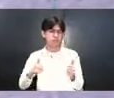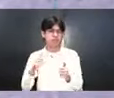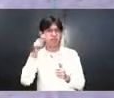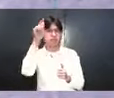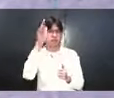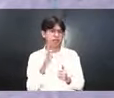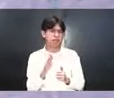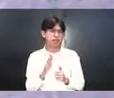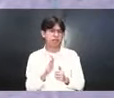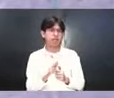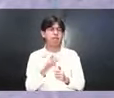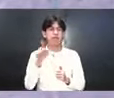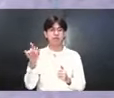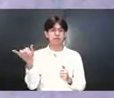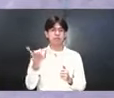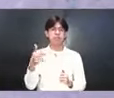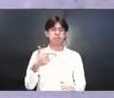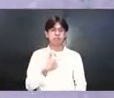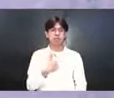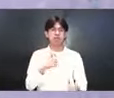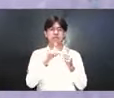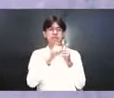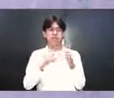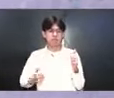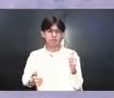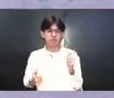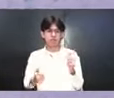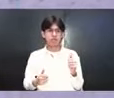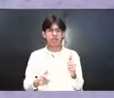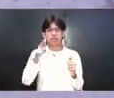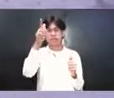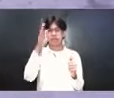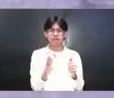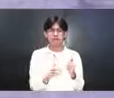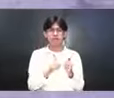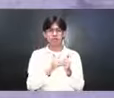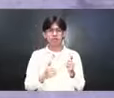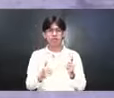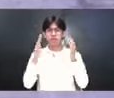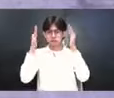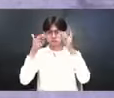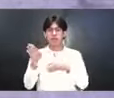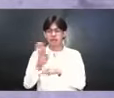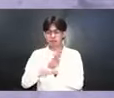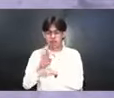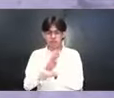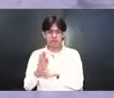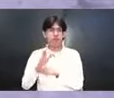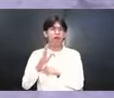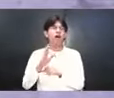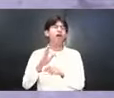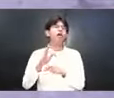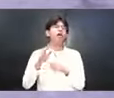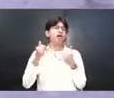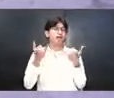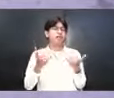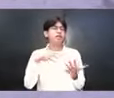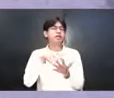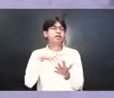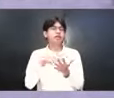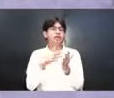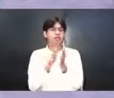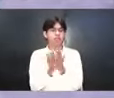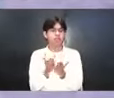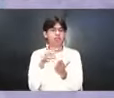Ikaw din, lumayo ka na rin sa Panginoon. Kaya itong Deuteronomy na aaralin natin ng ilang